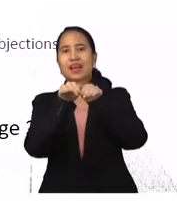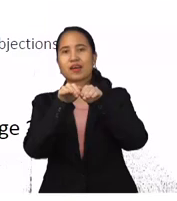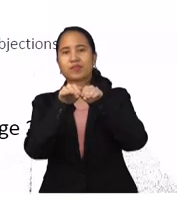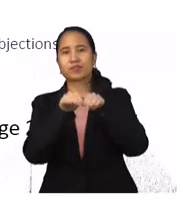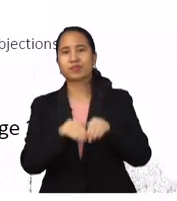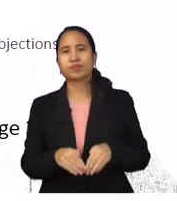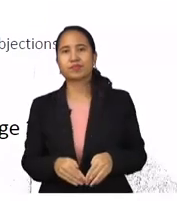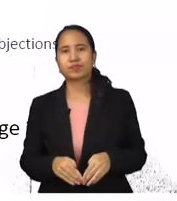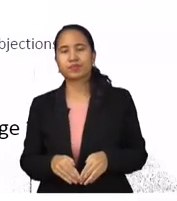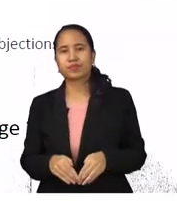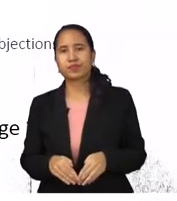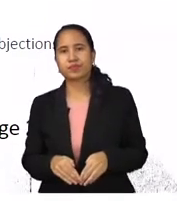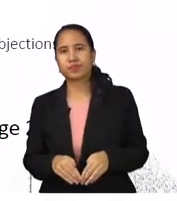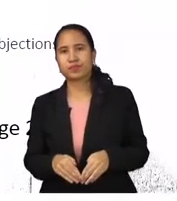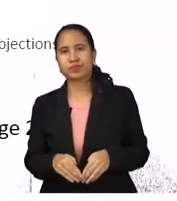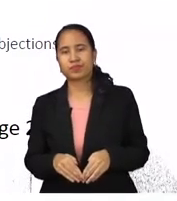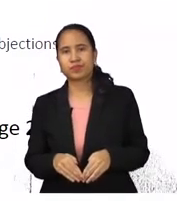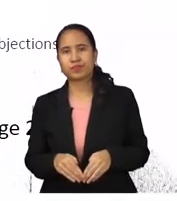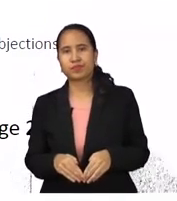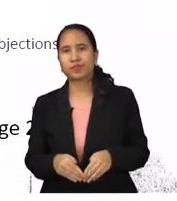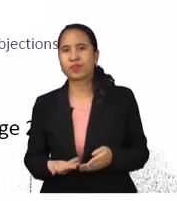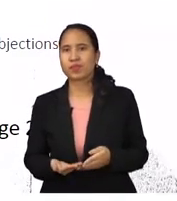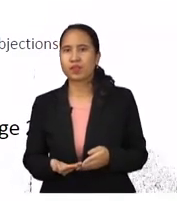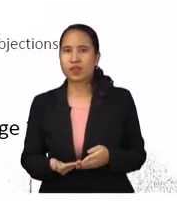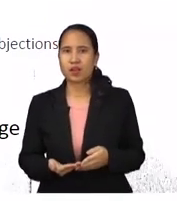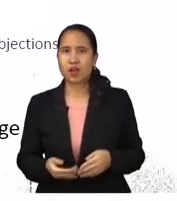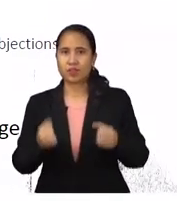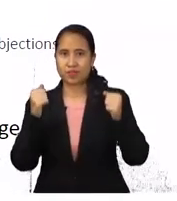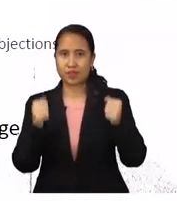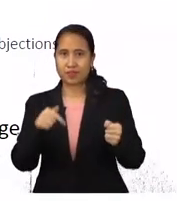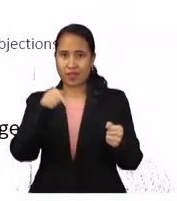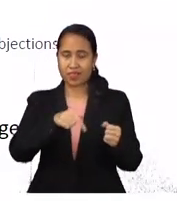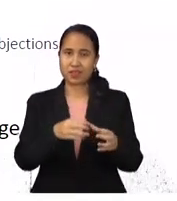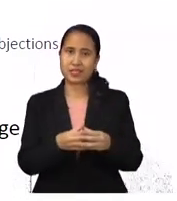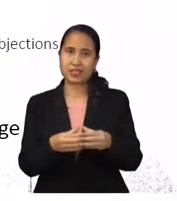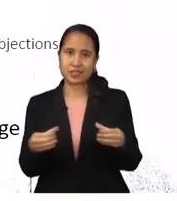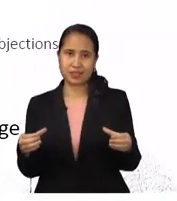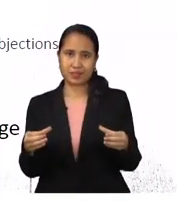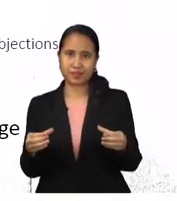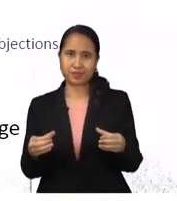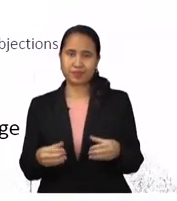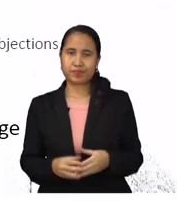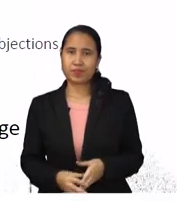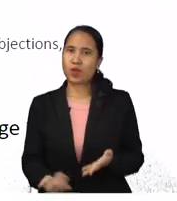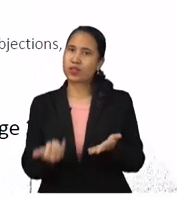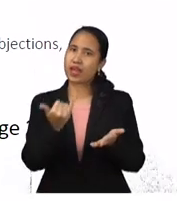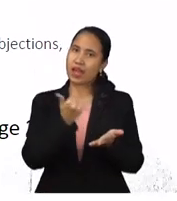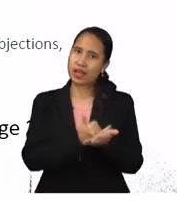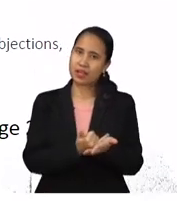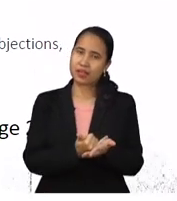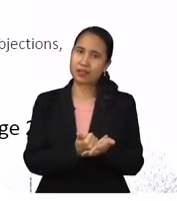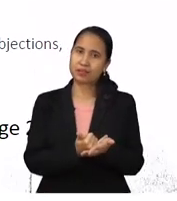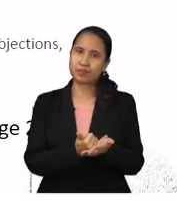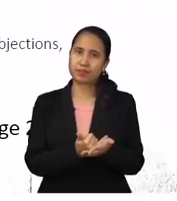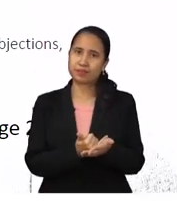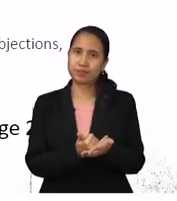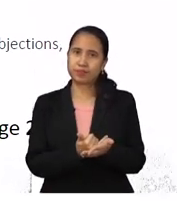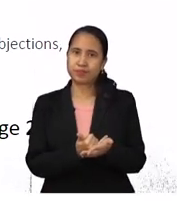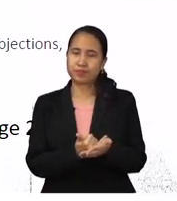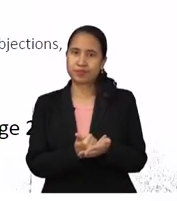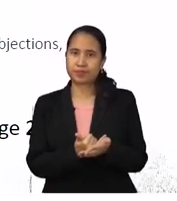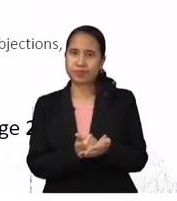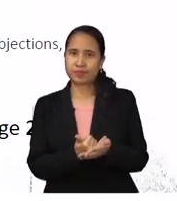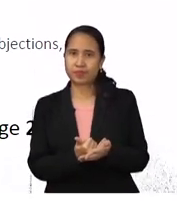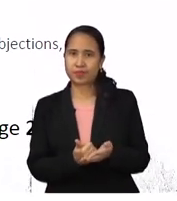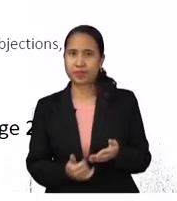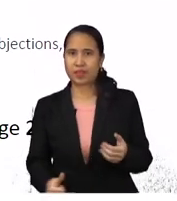and they obstructed clarification of the facts of this case. Finally, the adoption of self-amnesty laws that